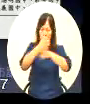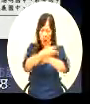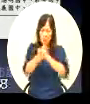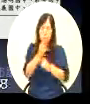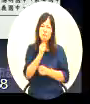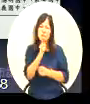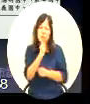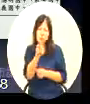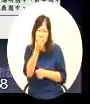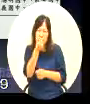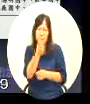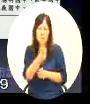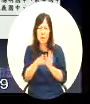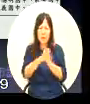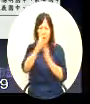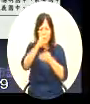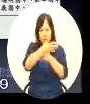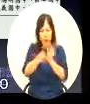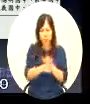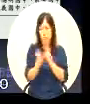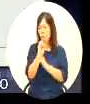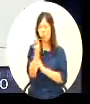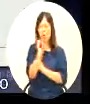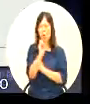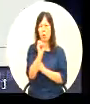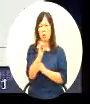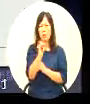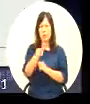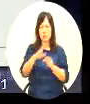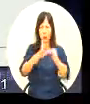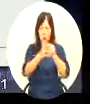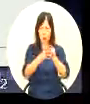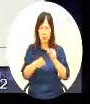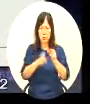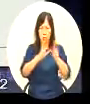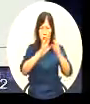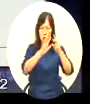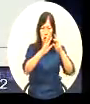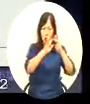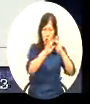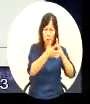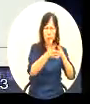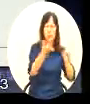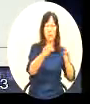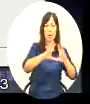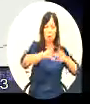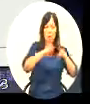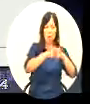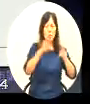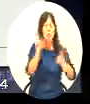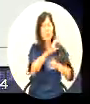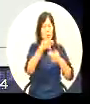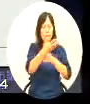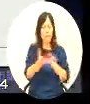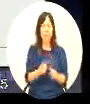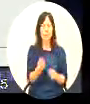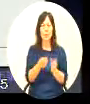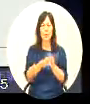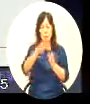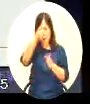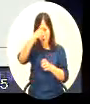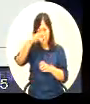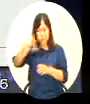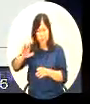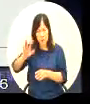少哦，甚至一班都没有，这是国中的部分。国小的部分也是一样啊，音乐班没有，除了凤山有这